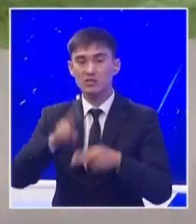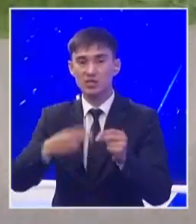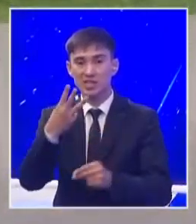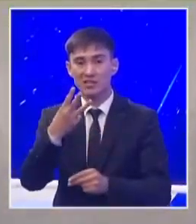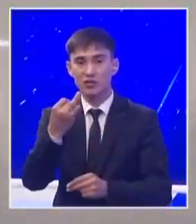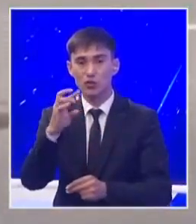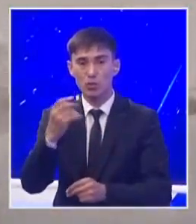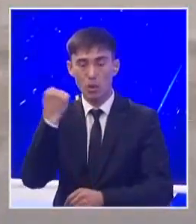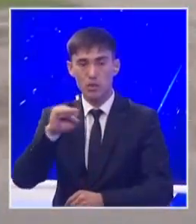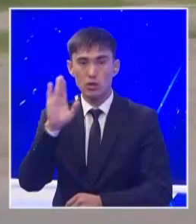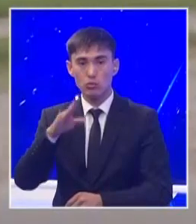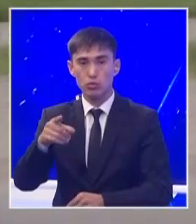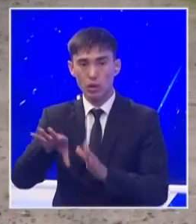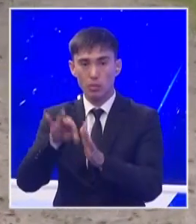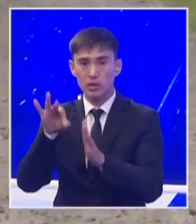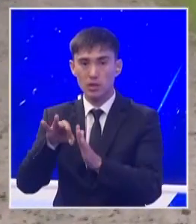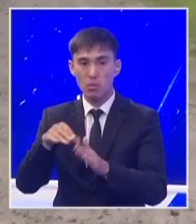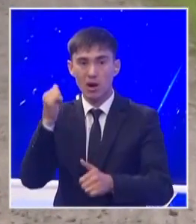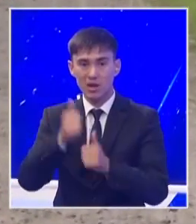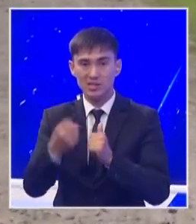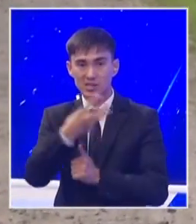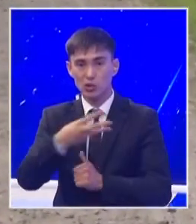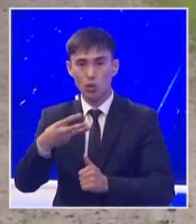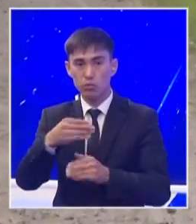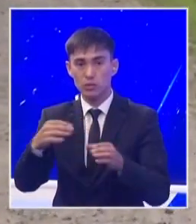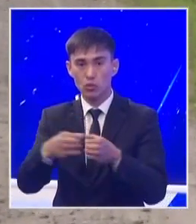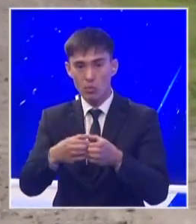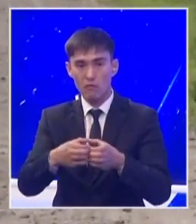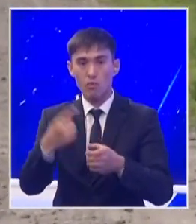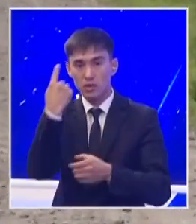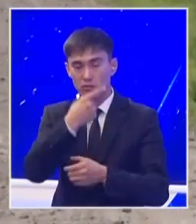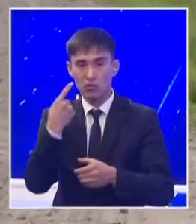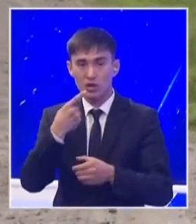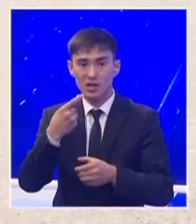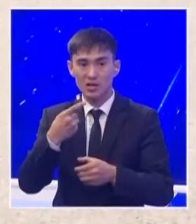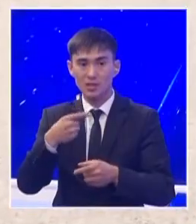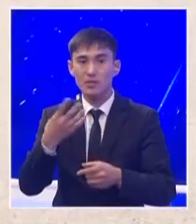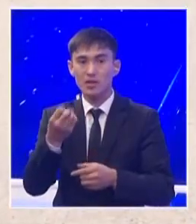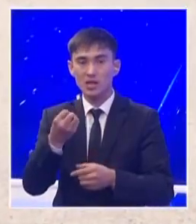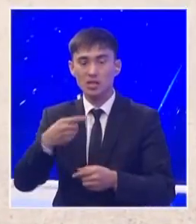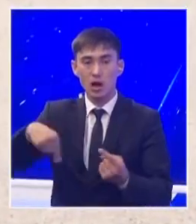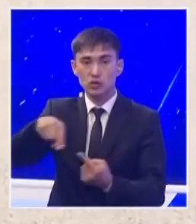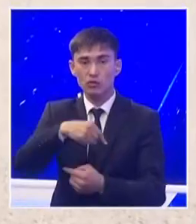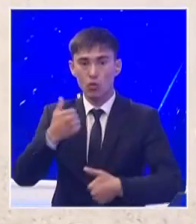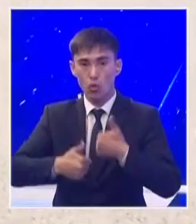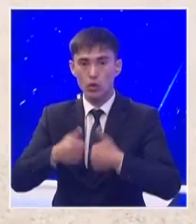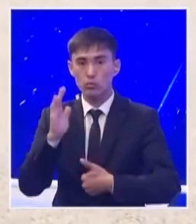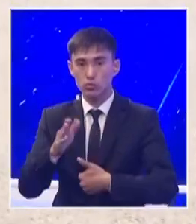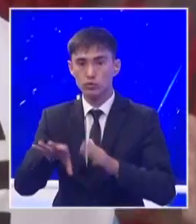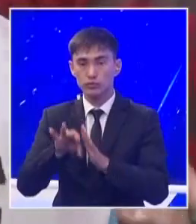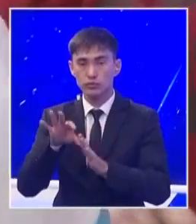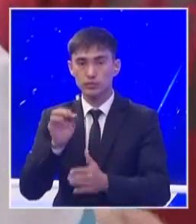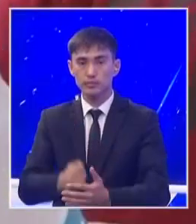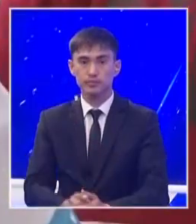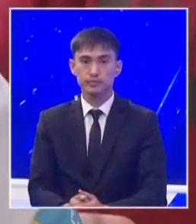июня. Победители будут определены по каждой из 3 дисциплин – групповом, индивидуальном этапе, а также в кольцевой гонке. Аделя